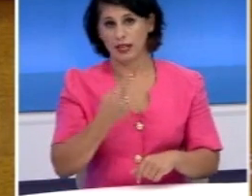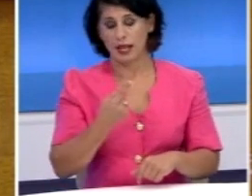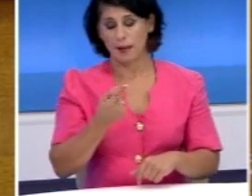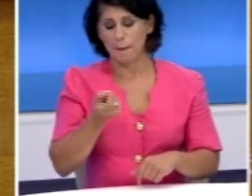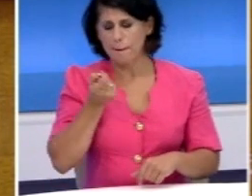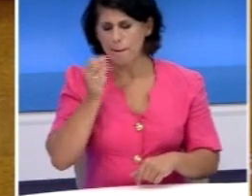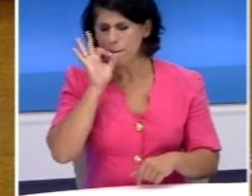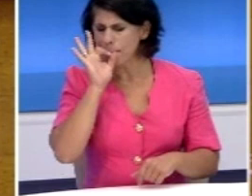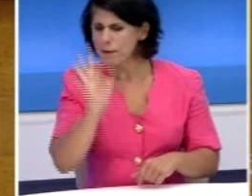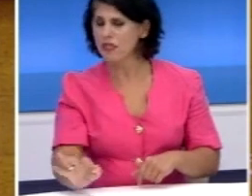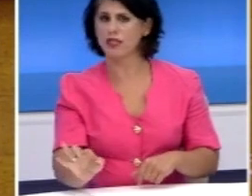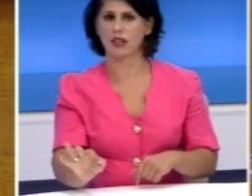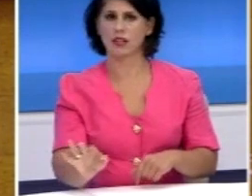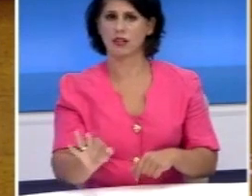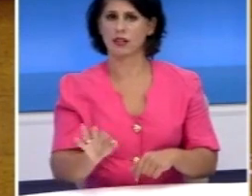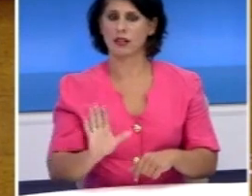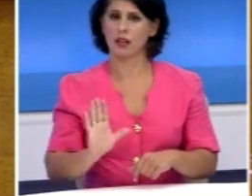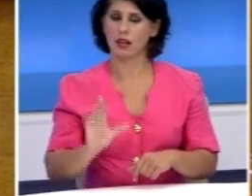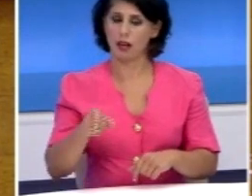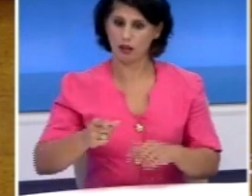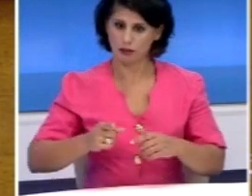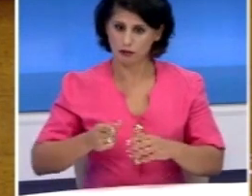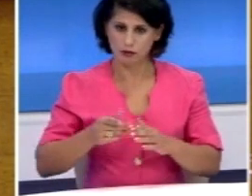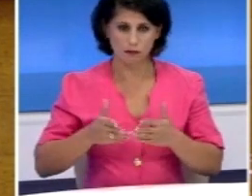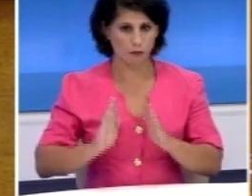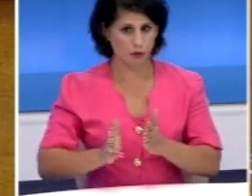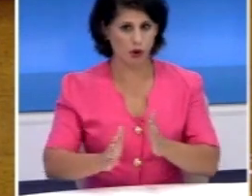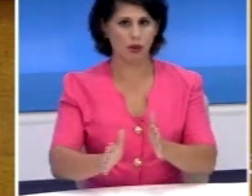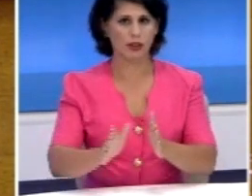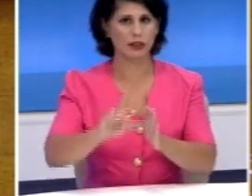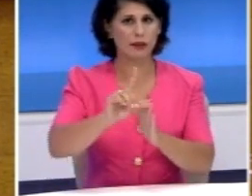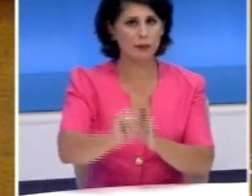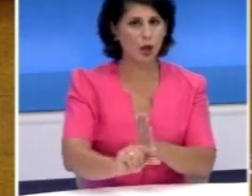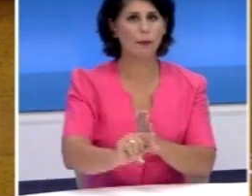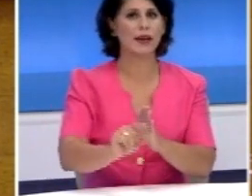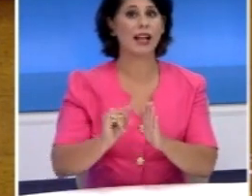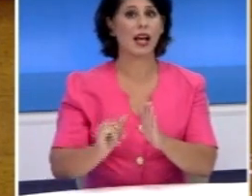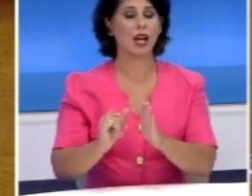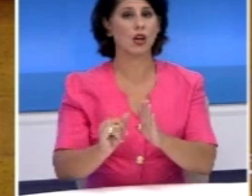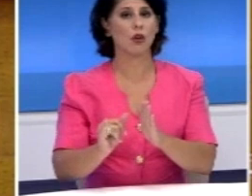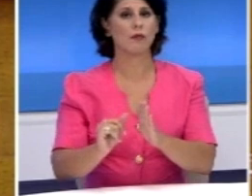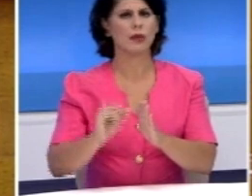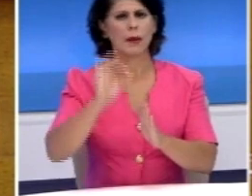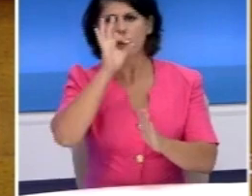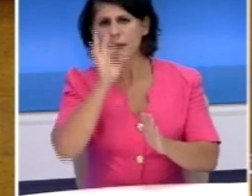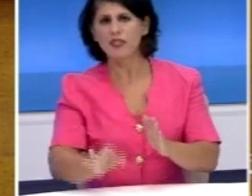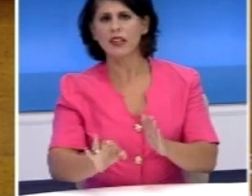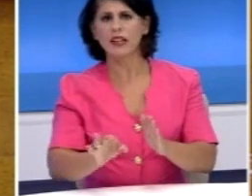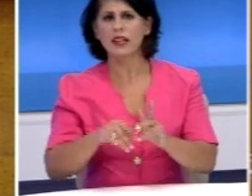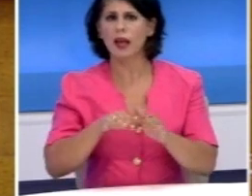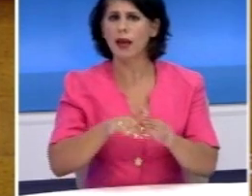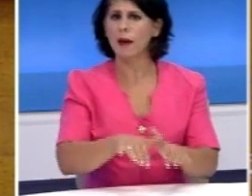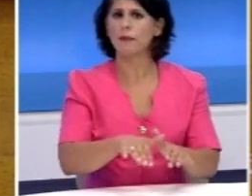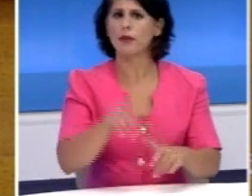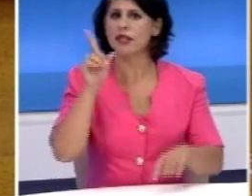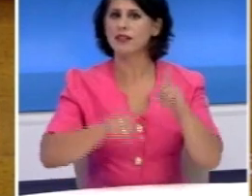επίρρεια, εσείς προωθείτε στην πράξη με αυτές τις συμφωνίες τη μειωμένη, ακόμα και τη μηδενική επίρρεια σε